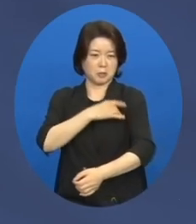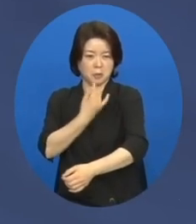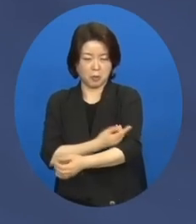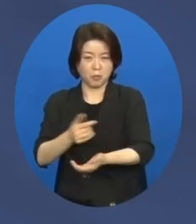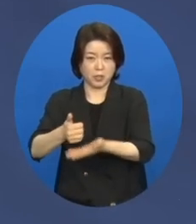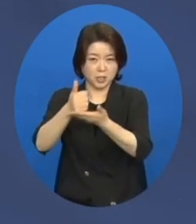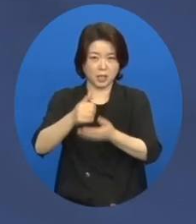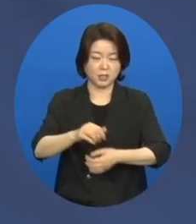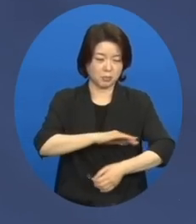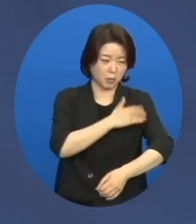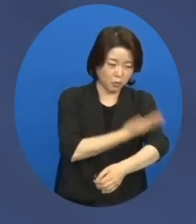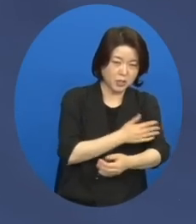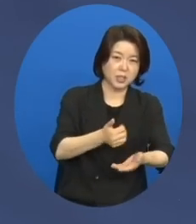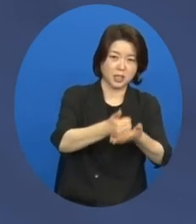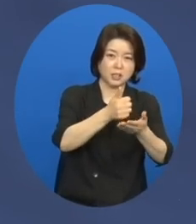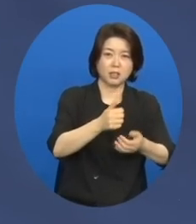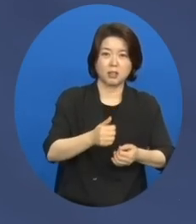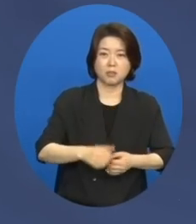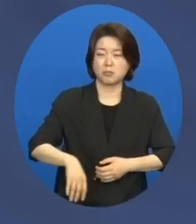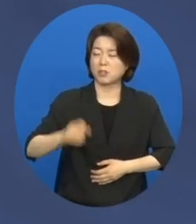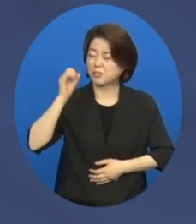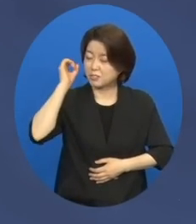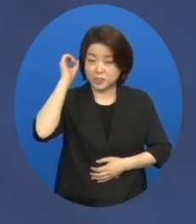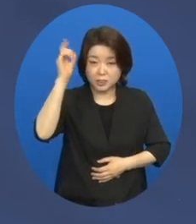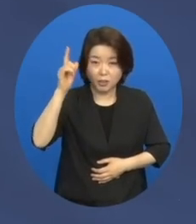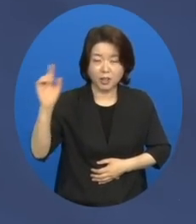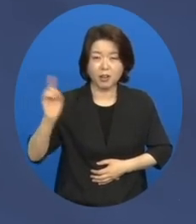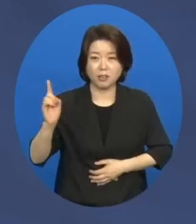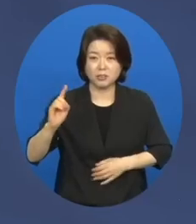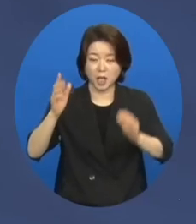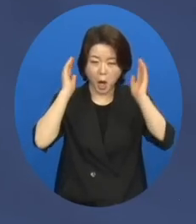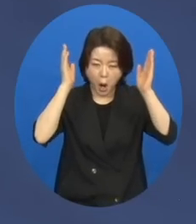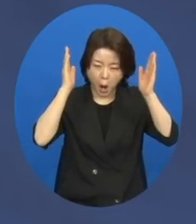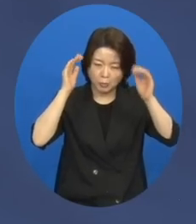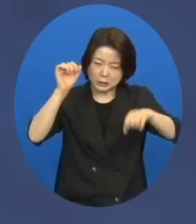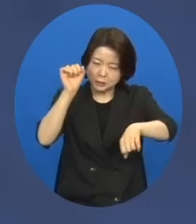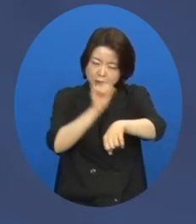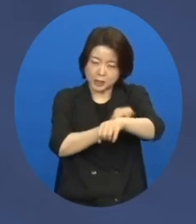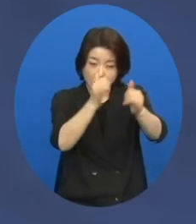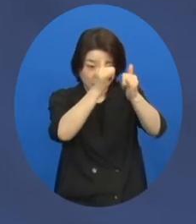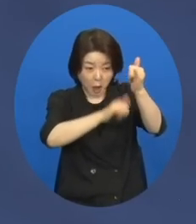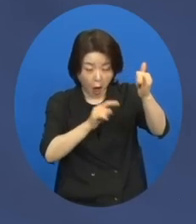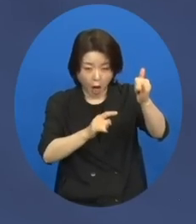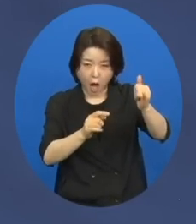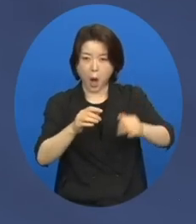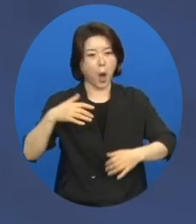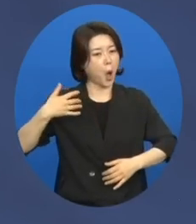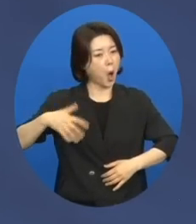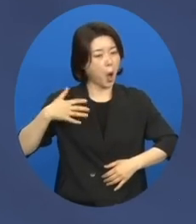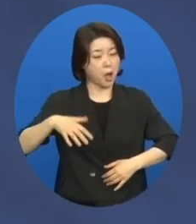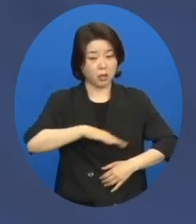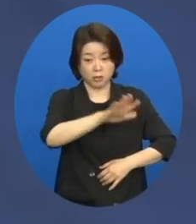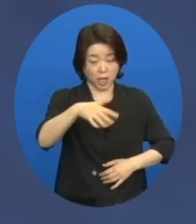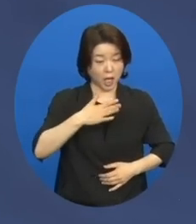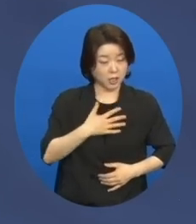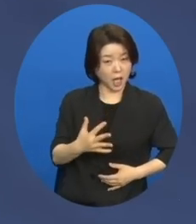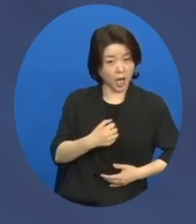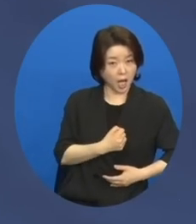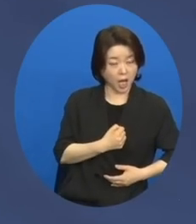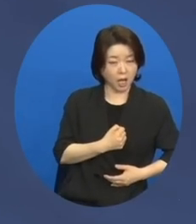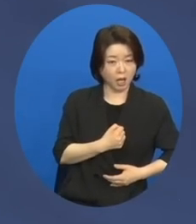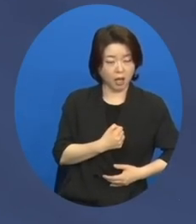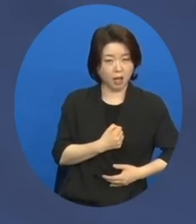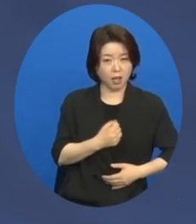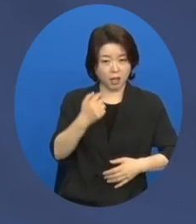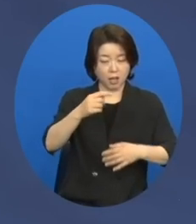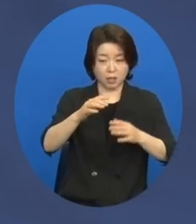실력 있는 분 뭐 어디 대단한 학벌과 이력을 가진 거 이거 전부 난 줄 알았는데 이게 딱 철이 지나고